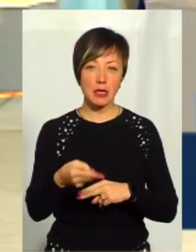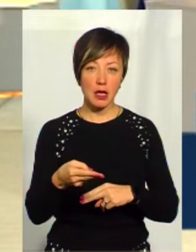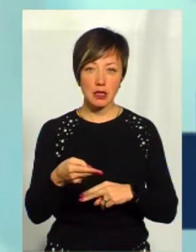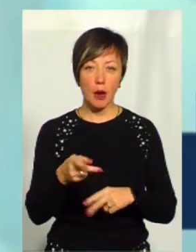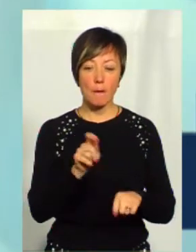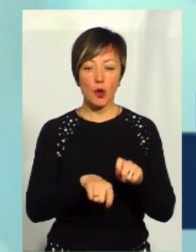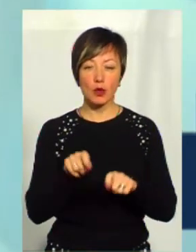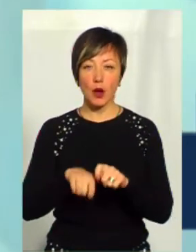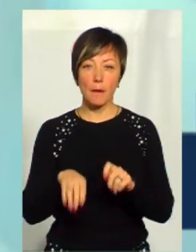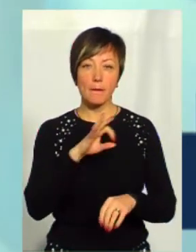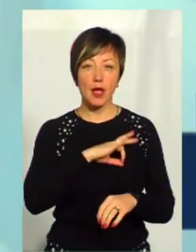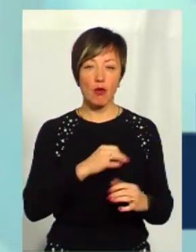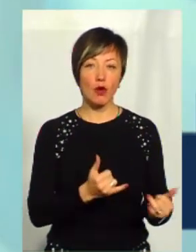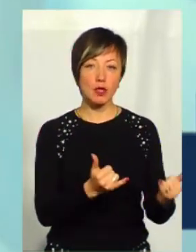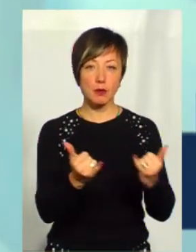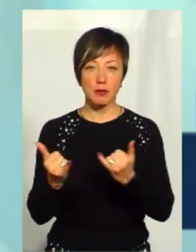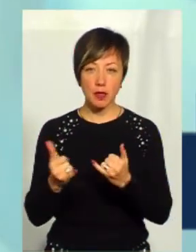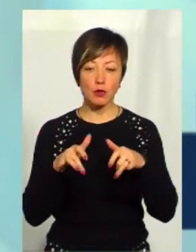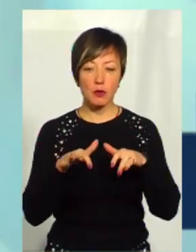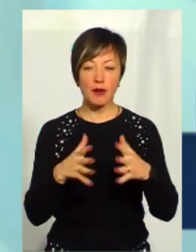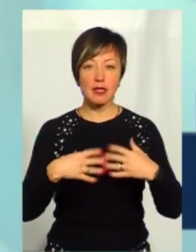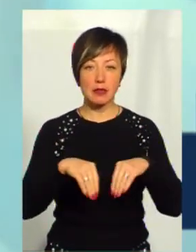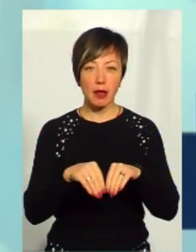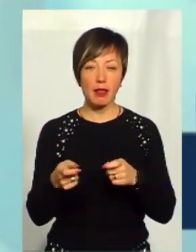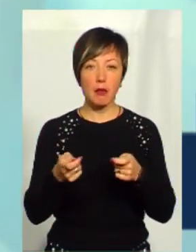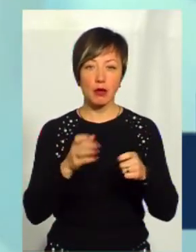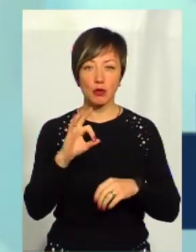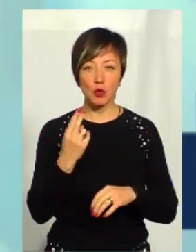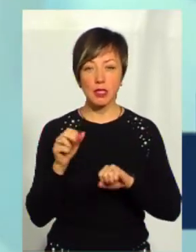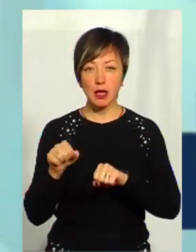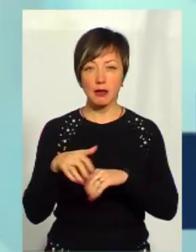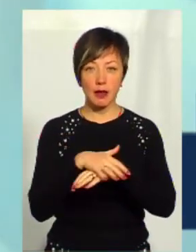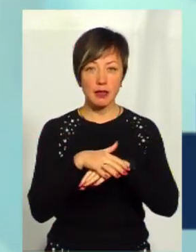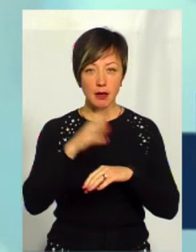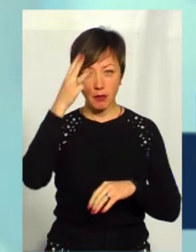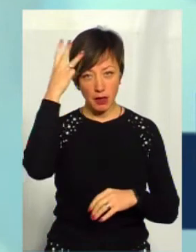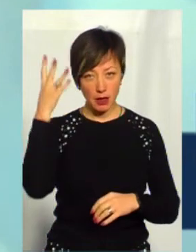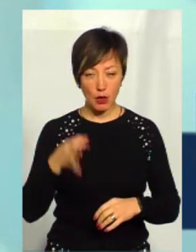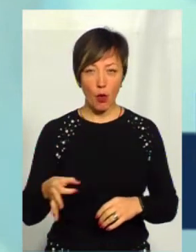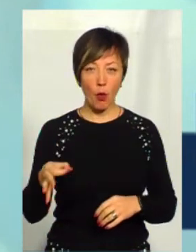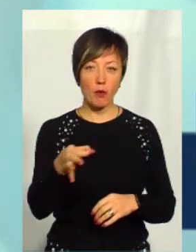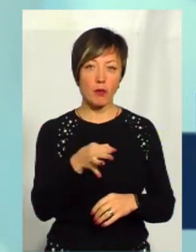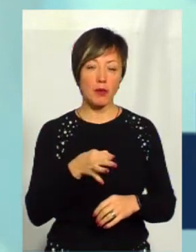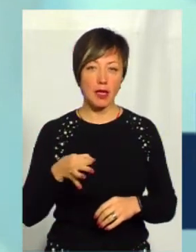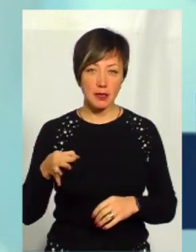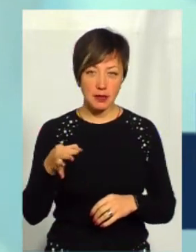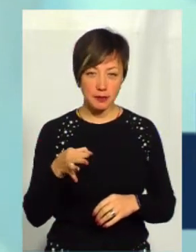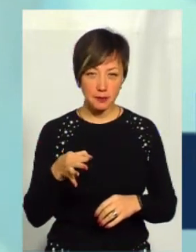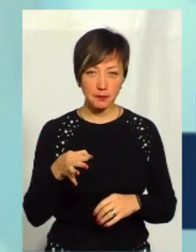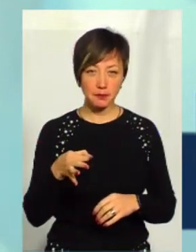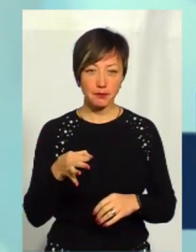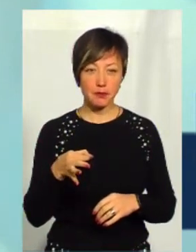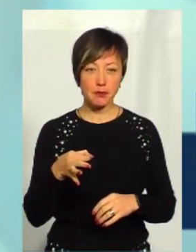компенсацій, моніторингу пільгового забезпечення та у справах сім'ї Департаменту соціального захисту населення Хмельницької обласної